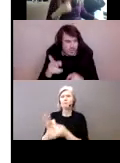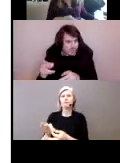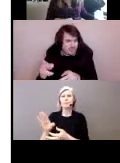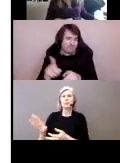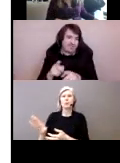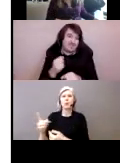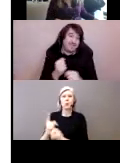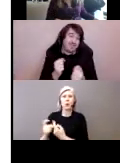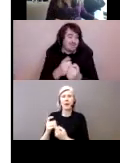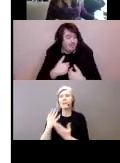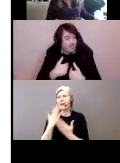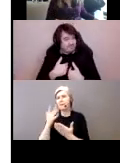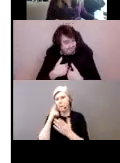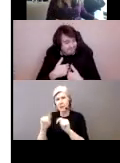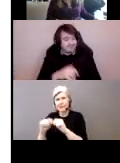moi.